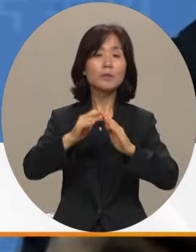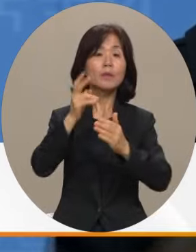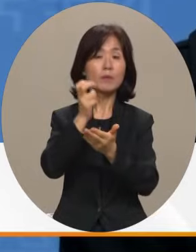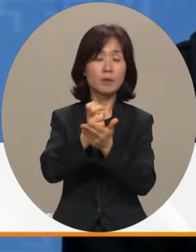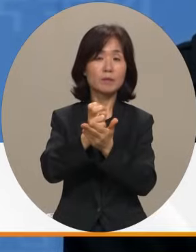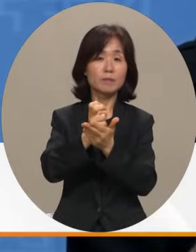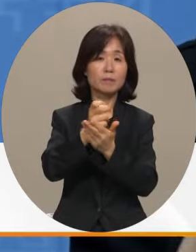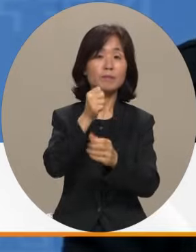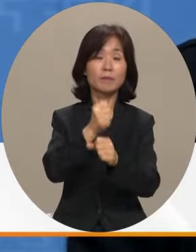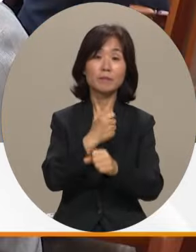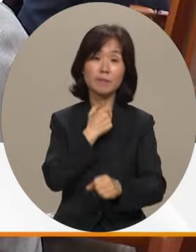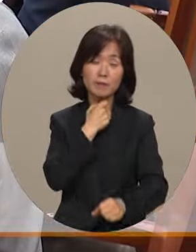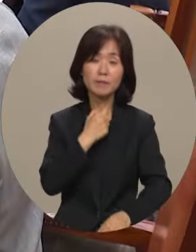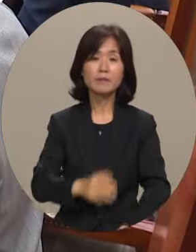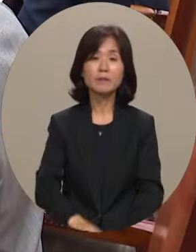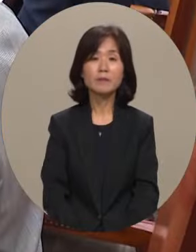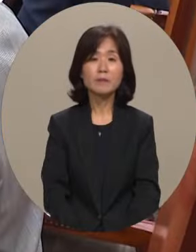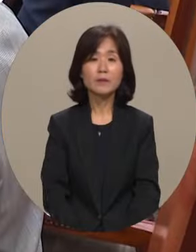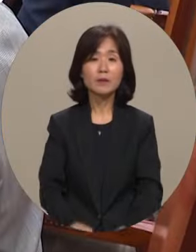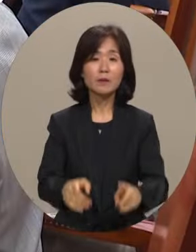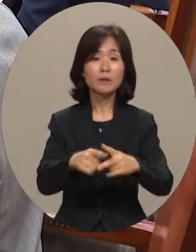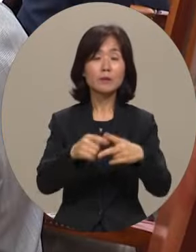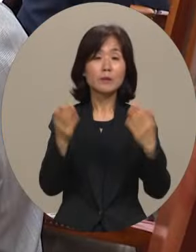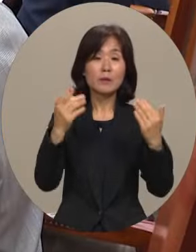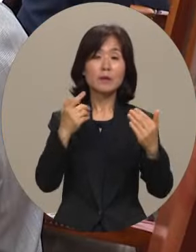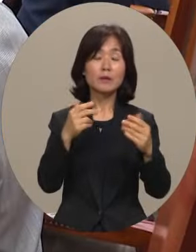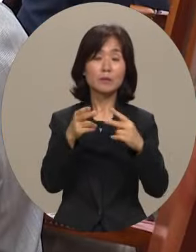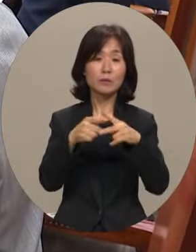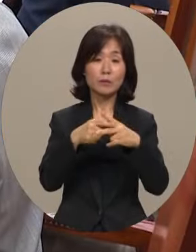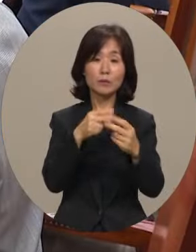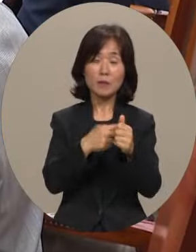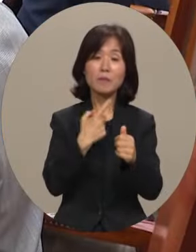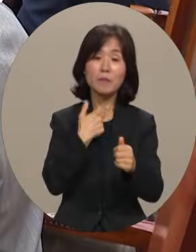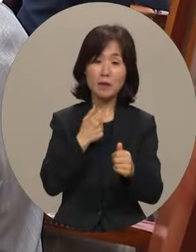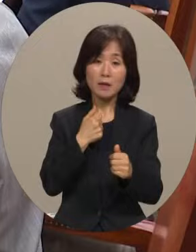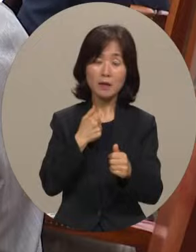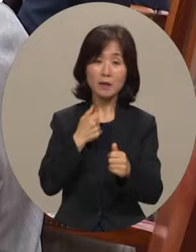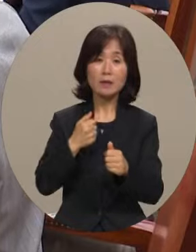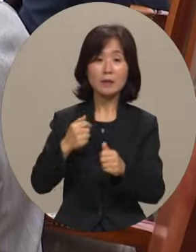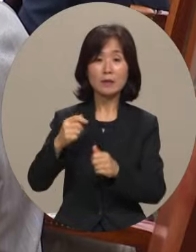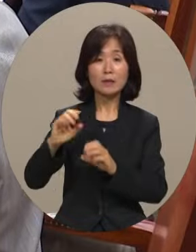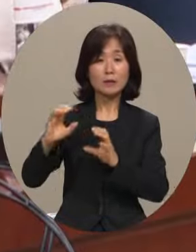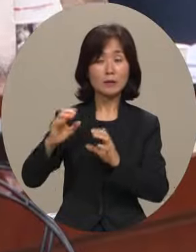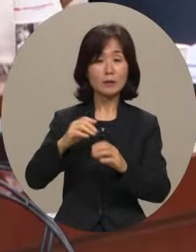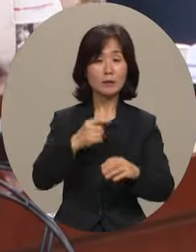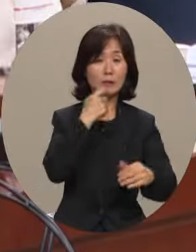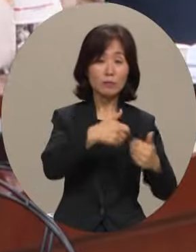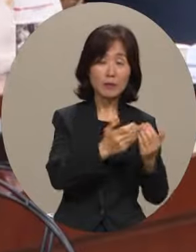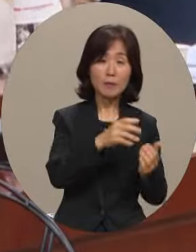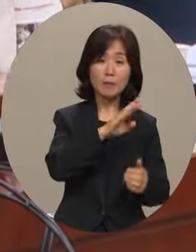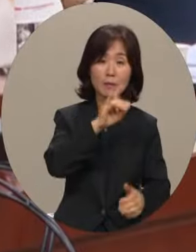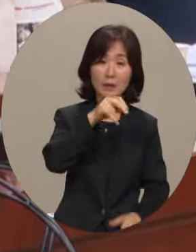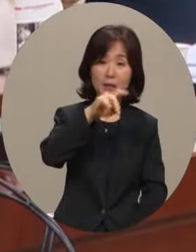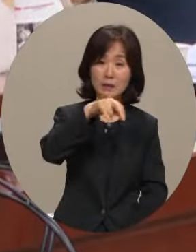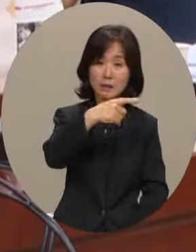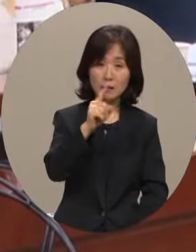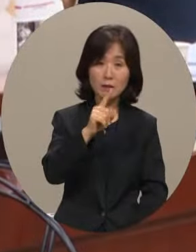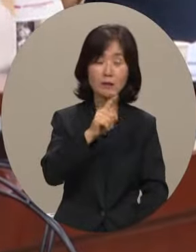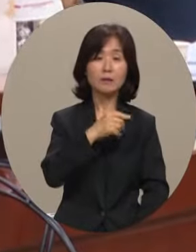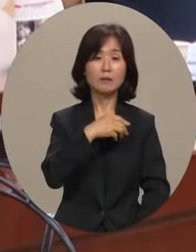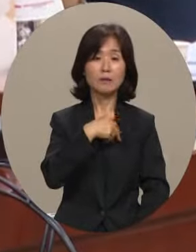마련하고자 합니다. 초등교사 출신의 국민의힘 정성국 더불어민주당 백승하 의원은 교권 보호를 1호 법안으로